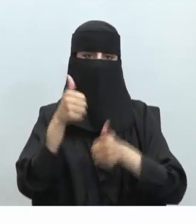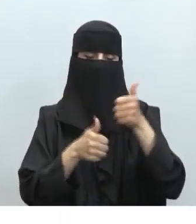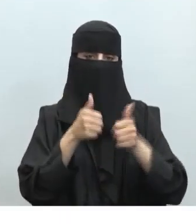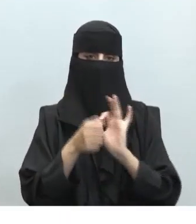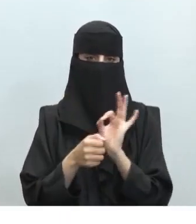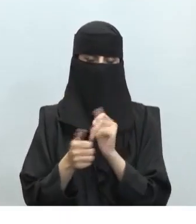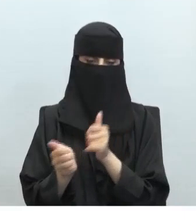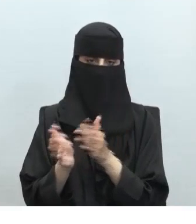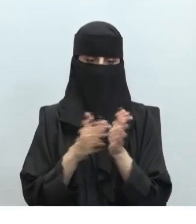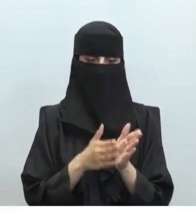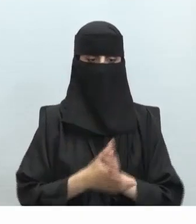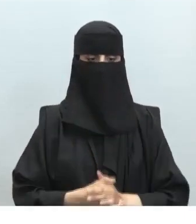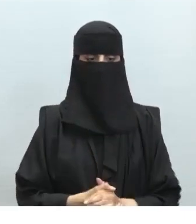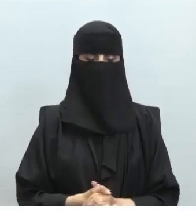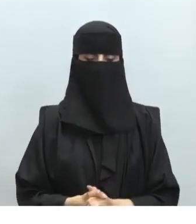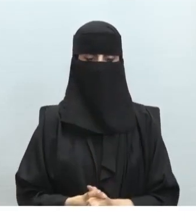الالوان